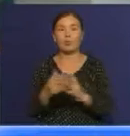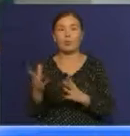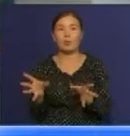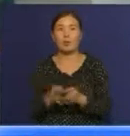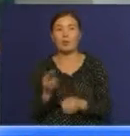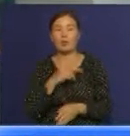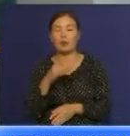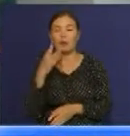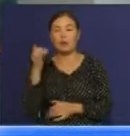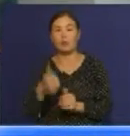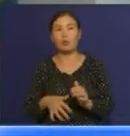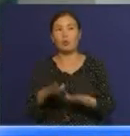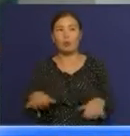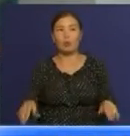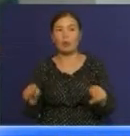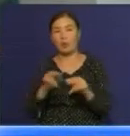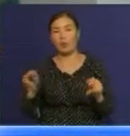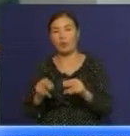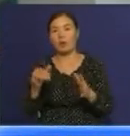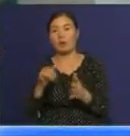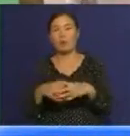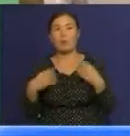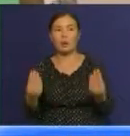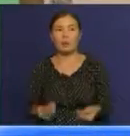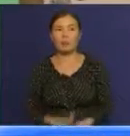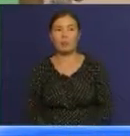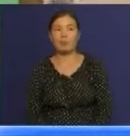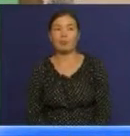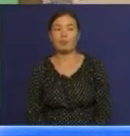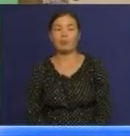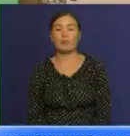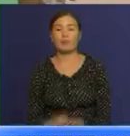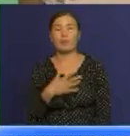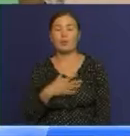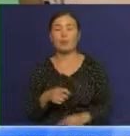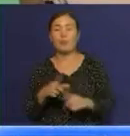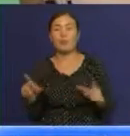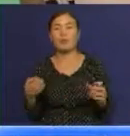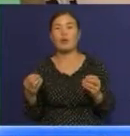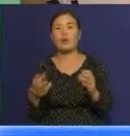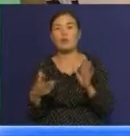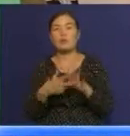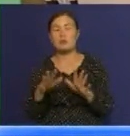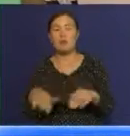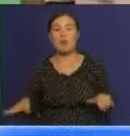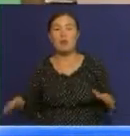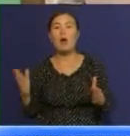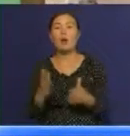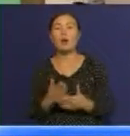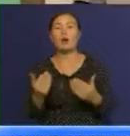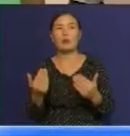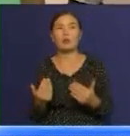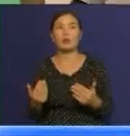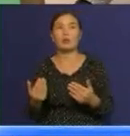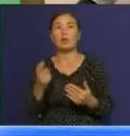істейді. Әрбір оқушыға жеке мұғалім бекітілген. Біз мектепте тағы бір 8 бала бар. Олардың диагнозы